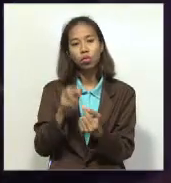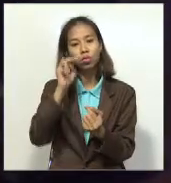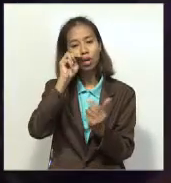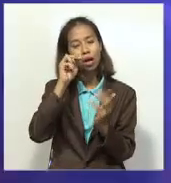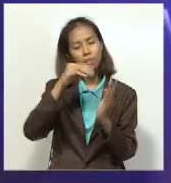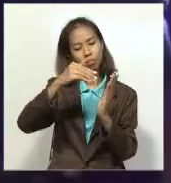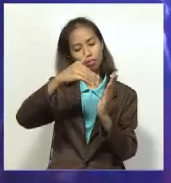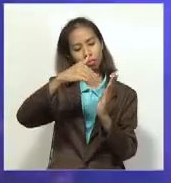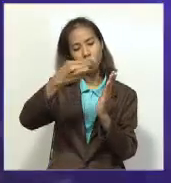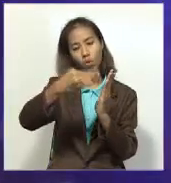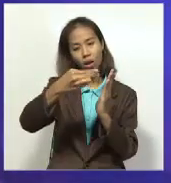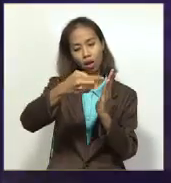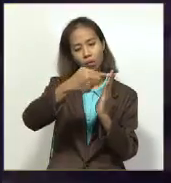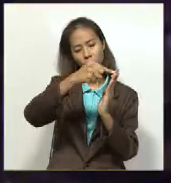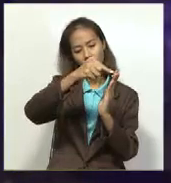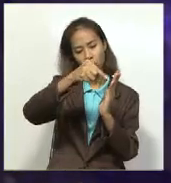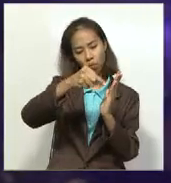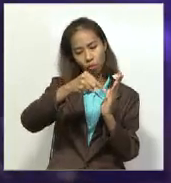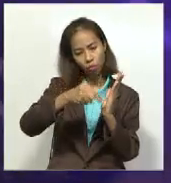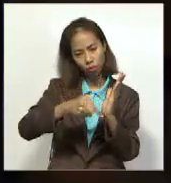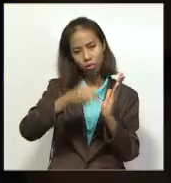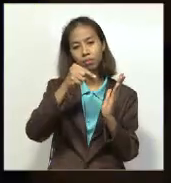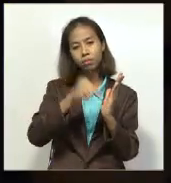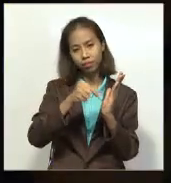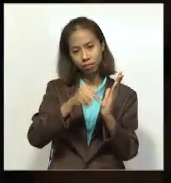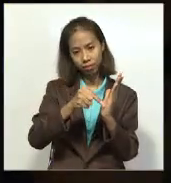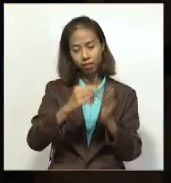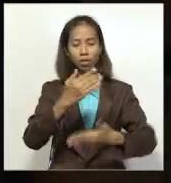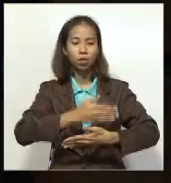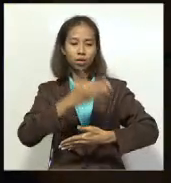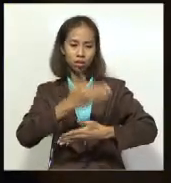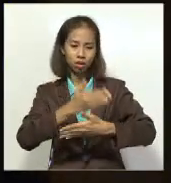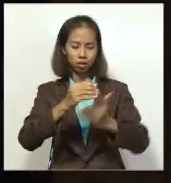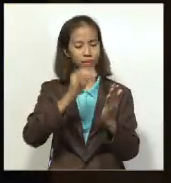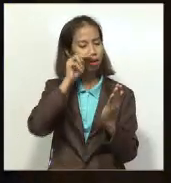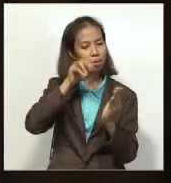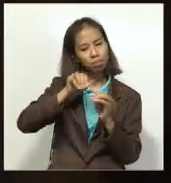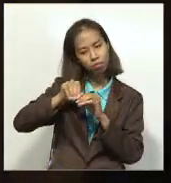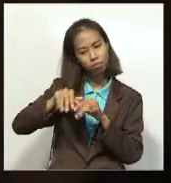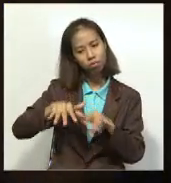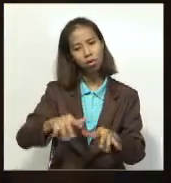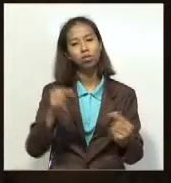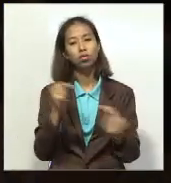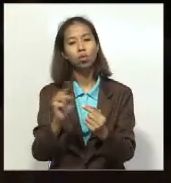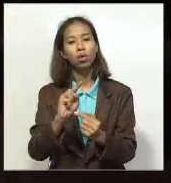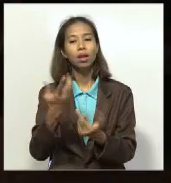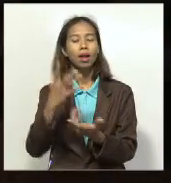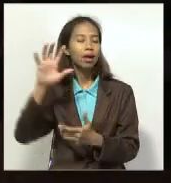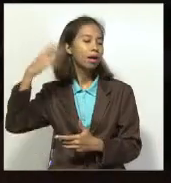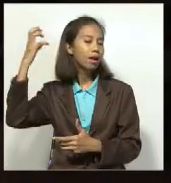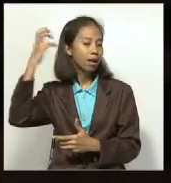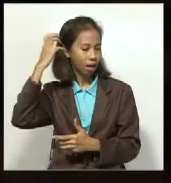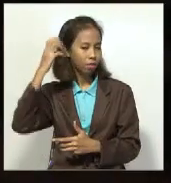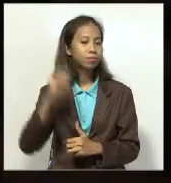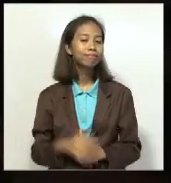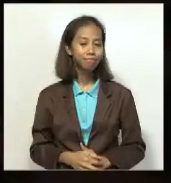เหนือจากจังหวัดหนองคายแล้วก็มวลน้ำที่ไหลลงมาจากเขื่อนน้ำงึมหนึ่งในสปป.ลาวที่เริ่มไหลเข้าท่วมตามท่อระบ